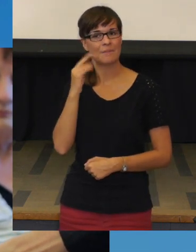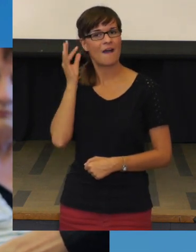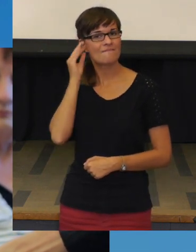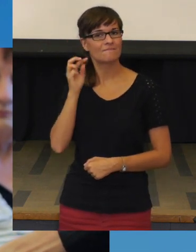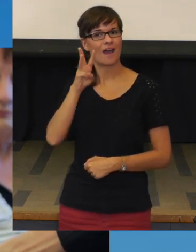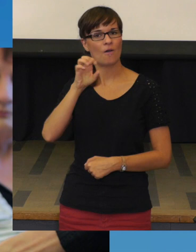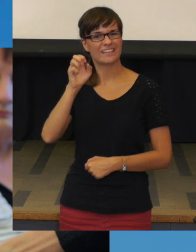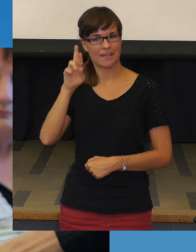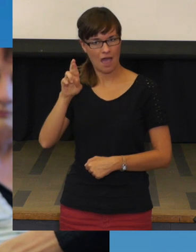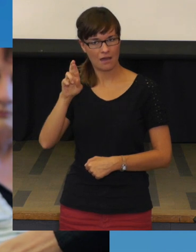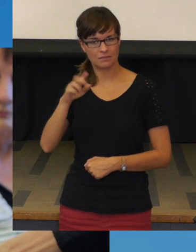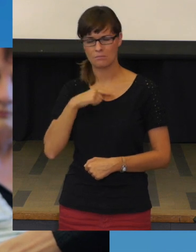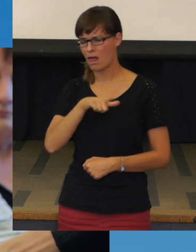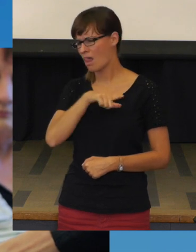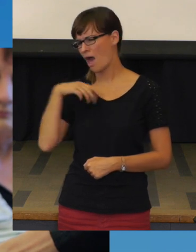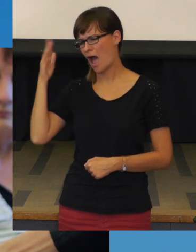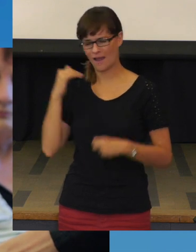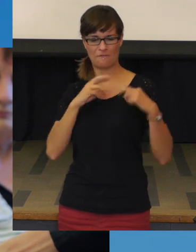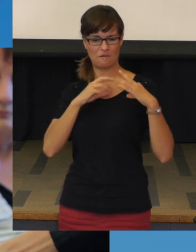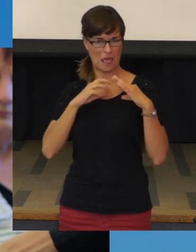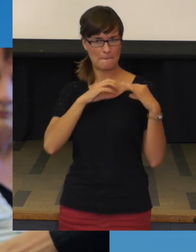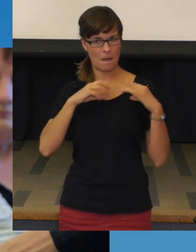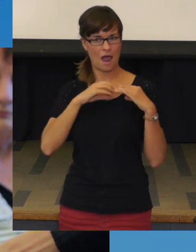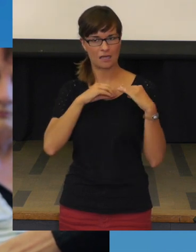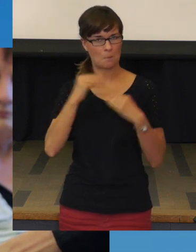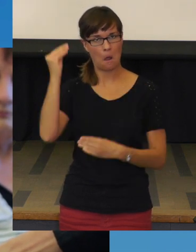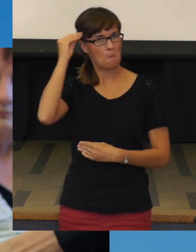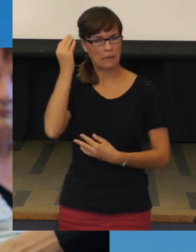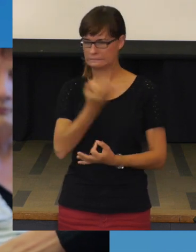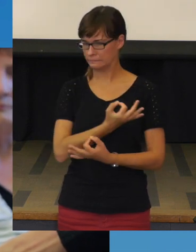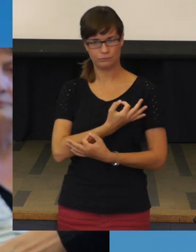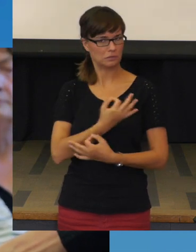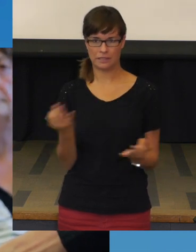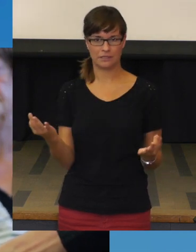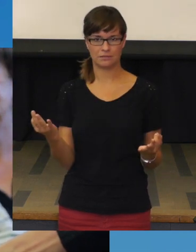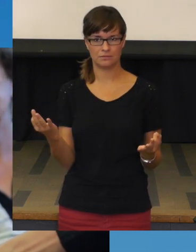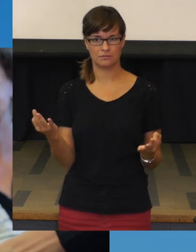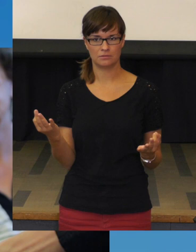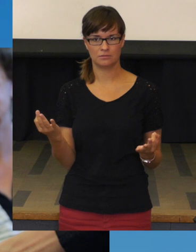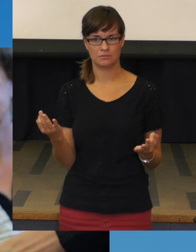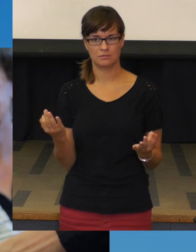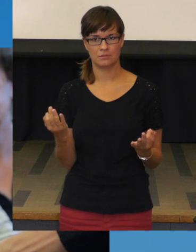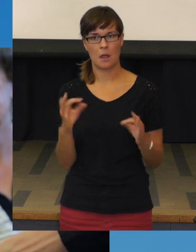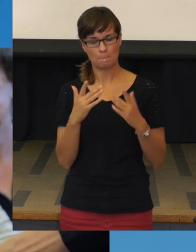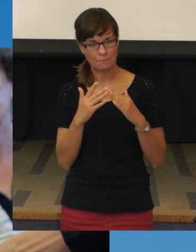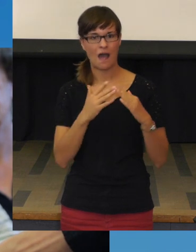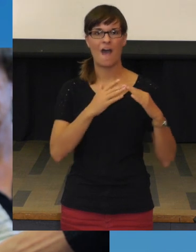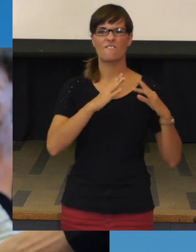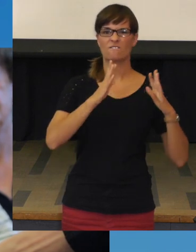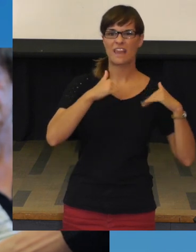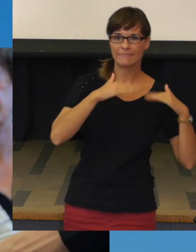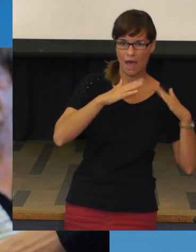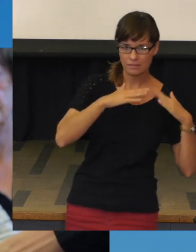lange Vorhofflimmern und habe auch noch nie etwas gemerkt. Da kommt einmal ein Flattern und einmal ein